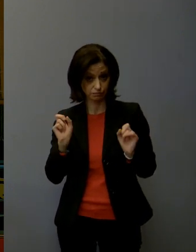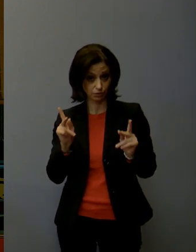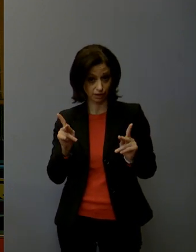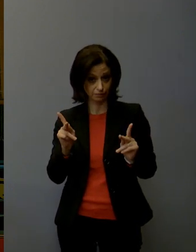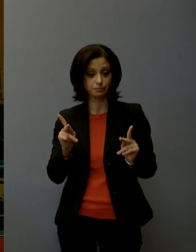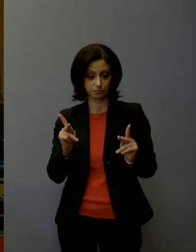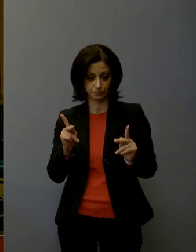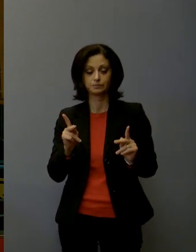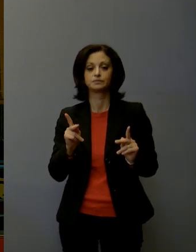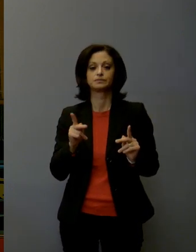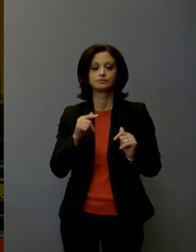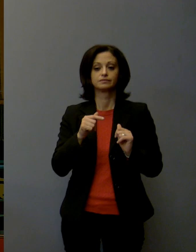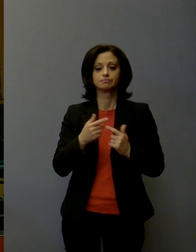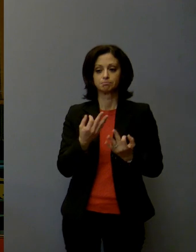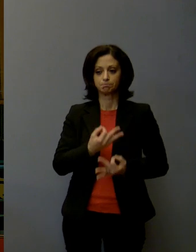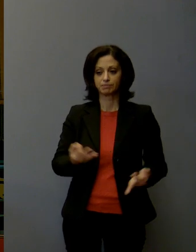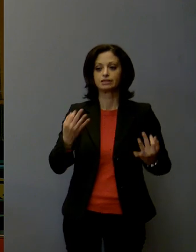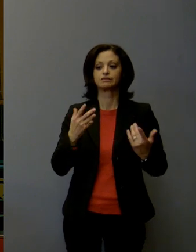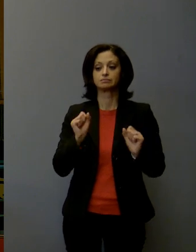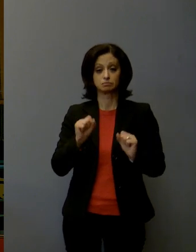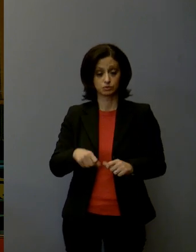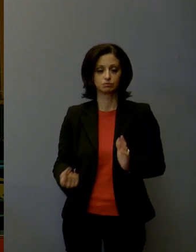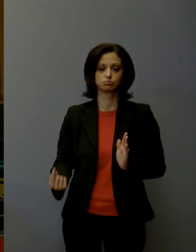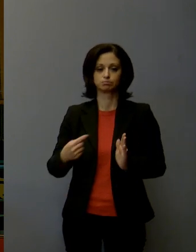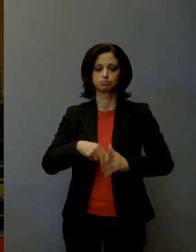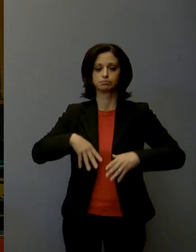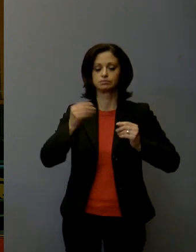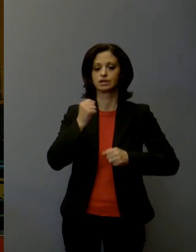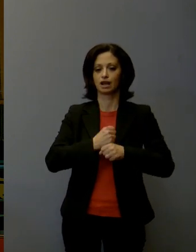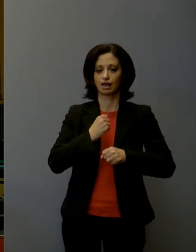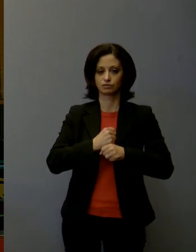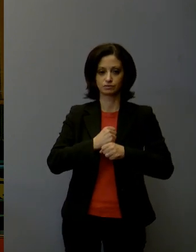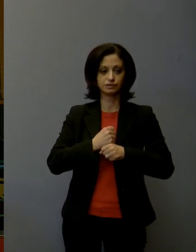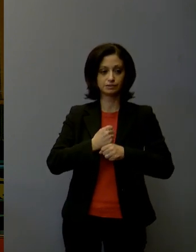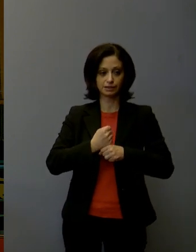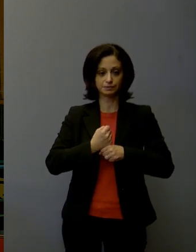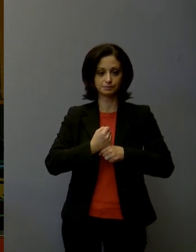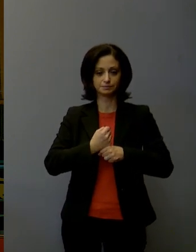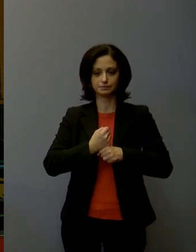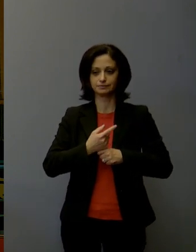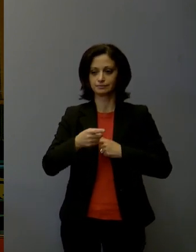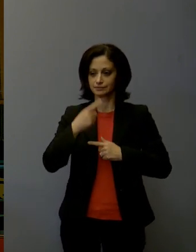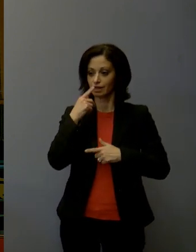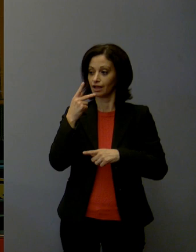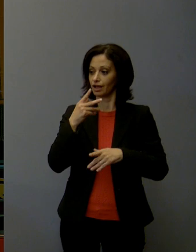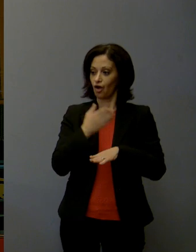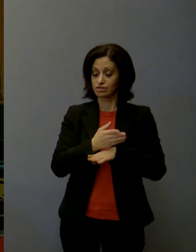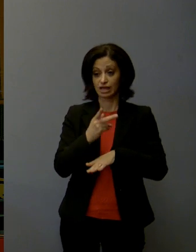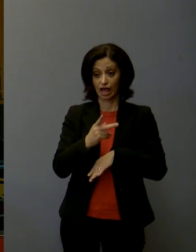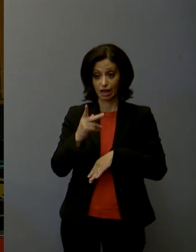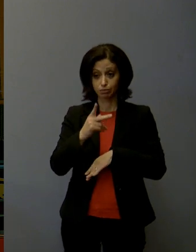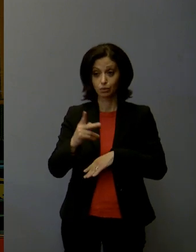perfetto allora possiamo riprendere i lavori Se il consigliere Cavour Finalmente